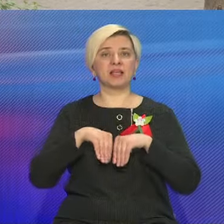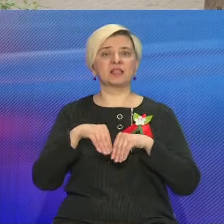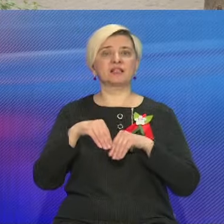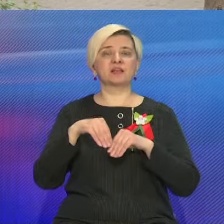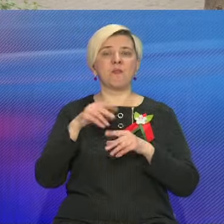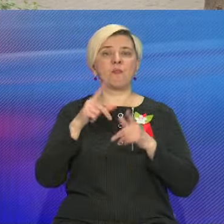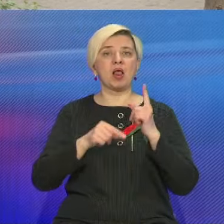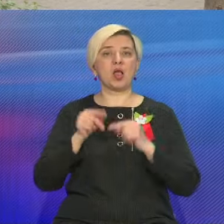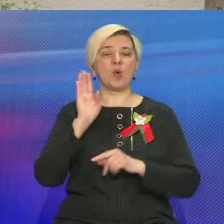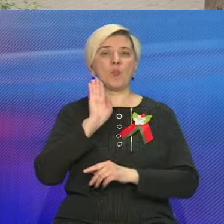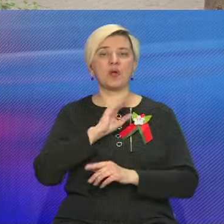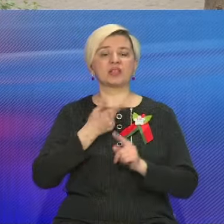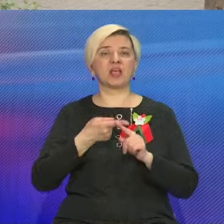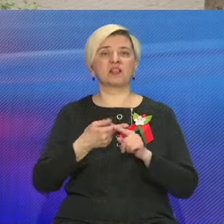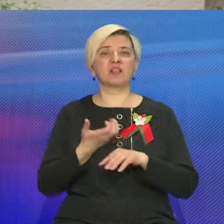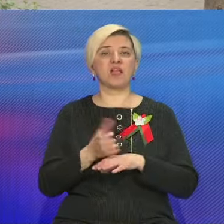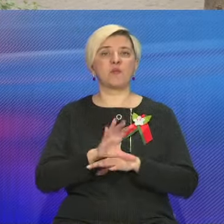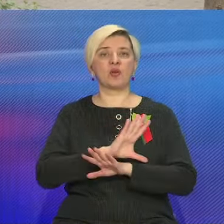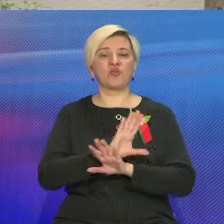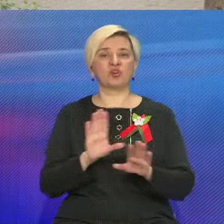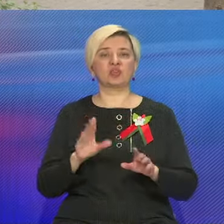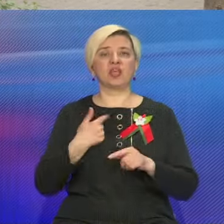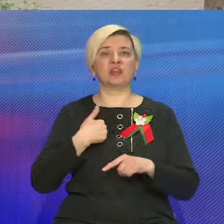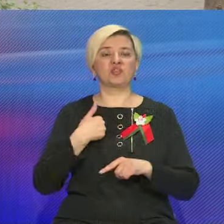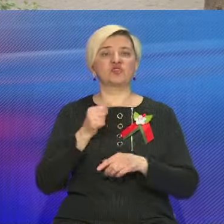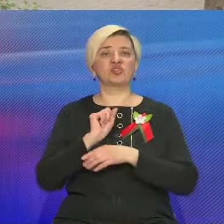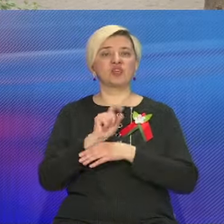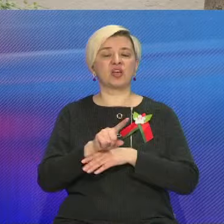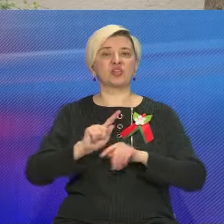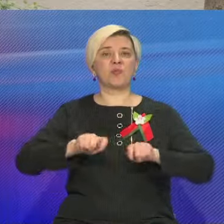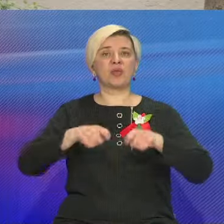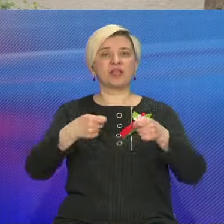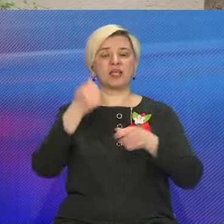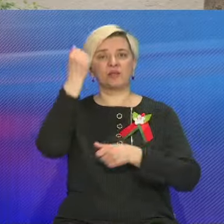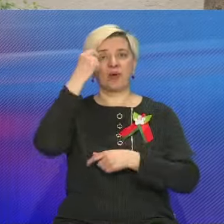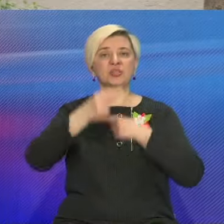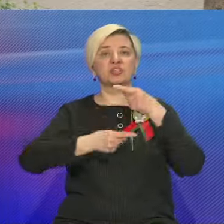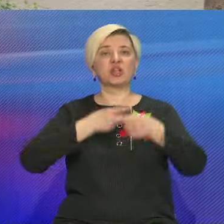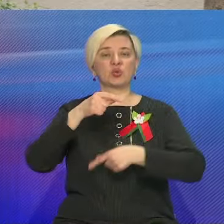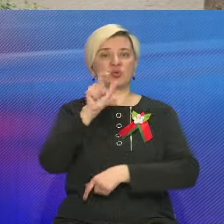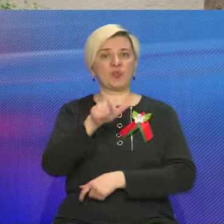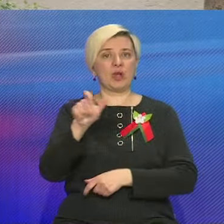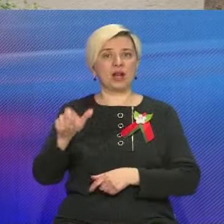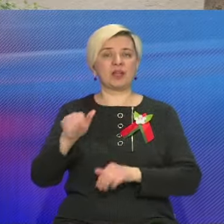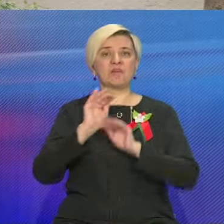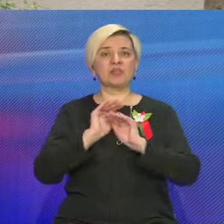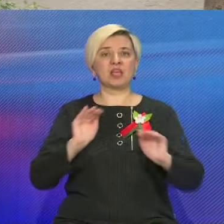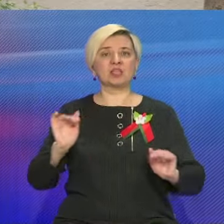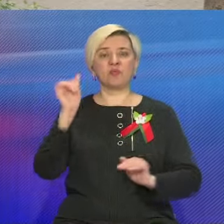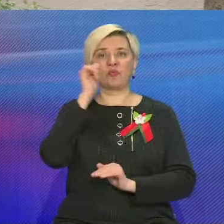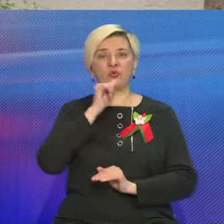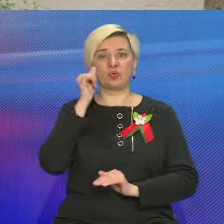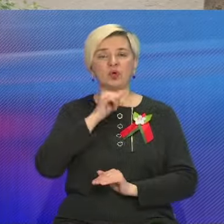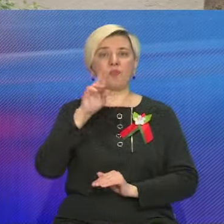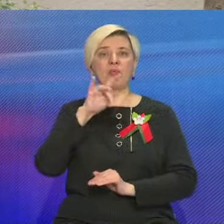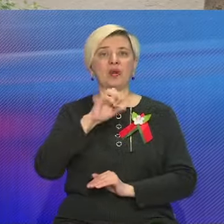наша задача сейчас сделать, передать эту память следующим поколениям, нашим детям, внукам, правнукам, чтобы вечный